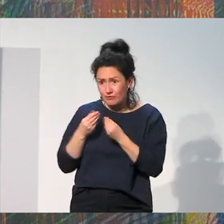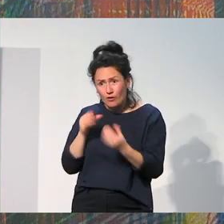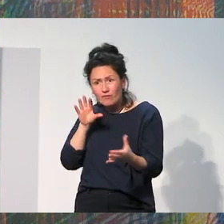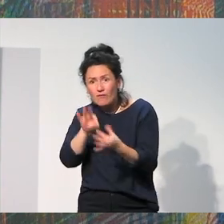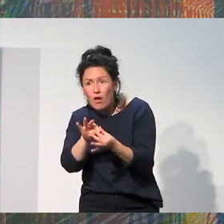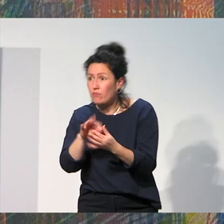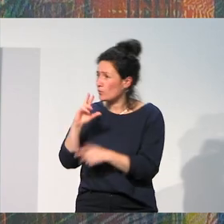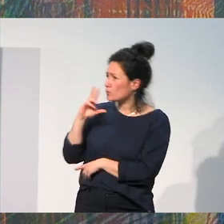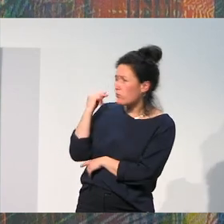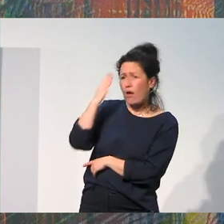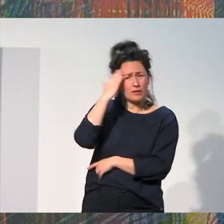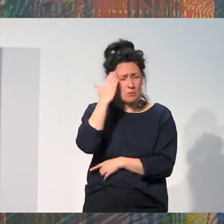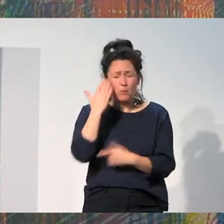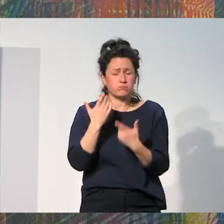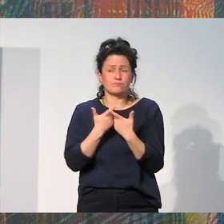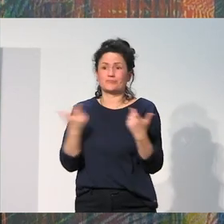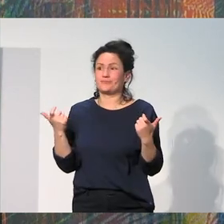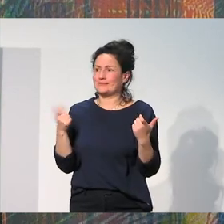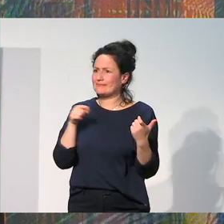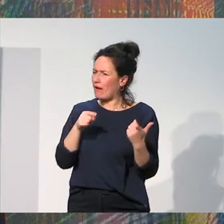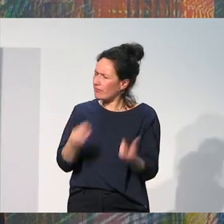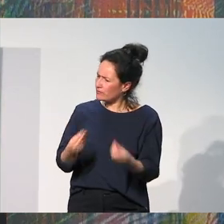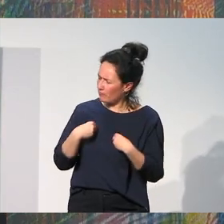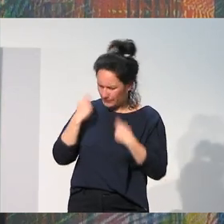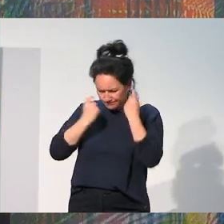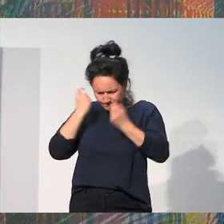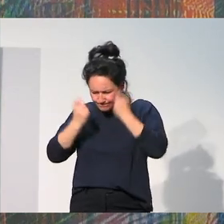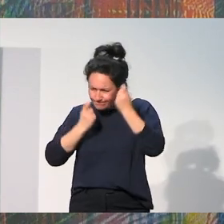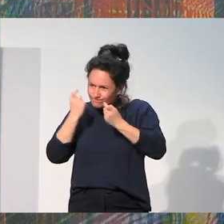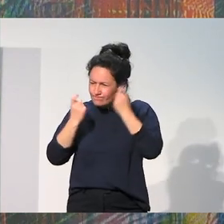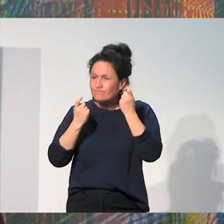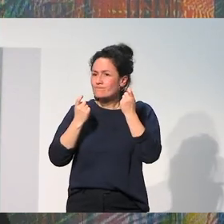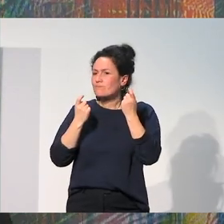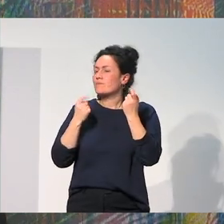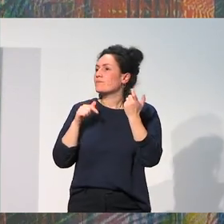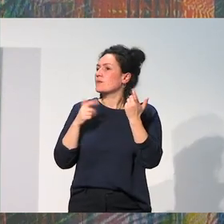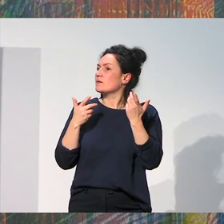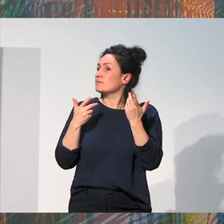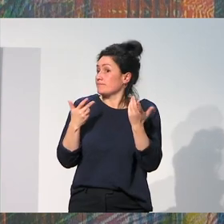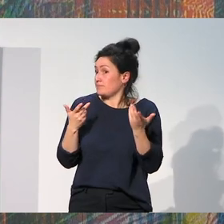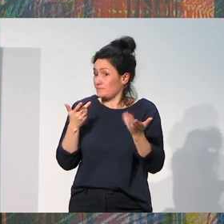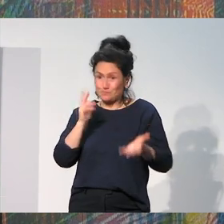humains? Ça nous invite à tirer des conclusions de cette histoire qui sont que